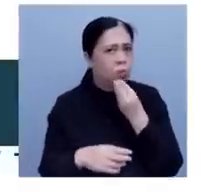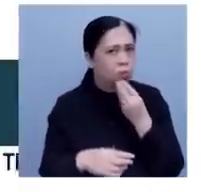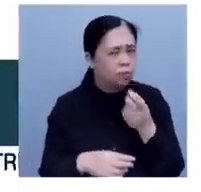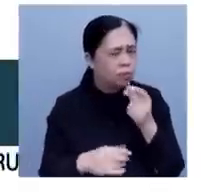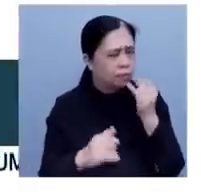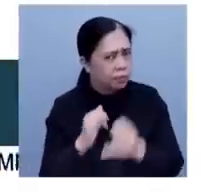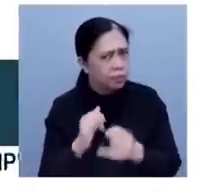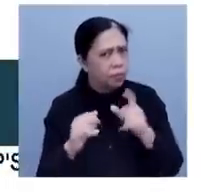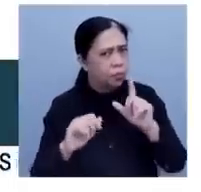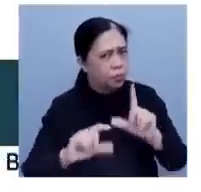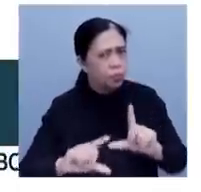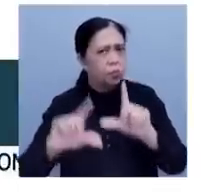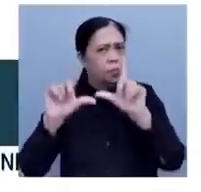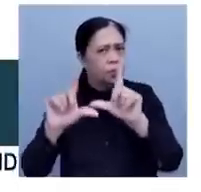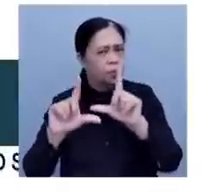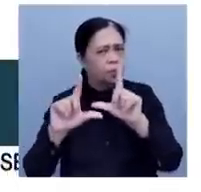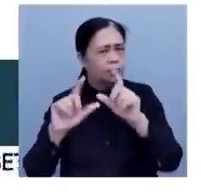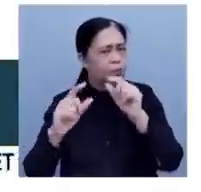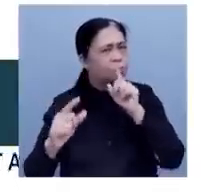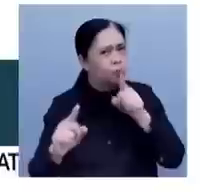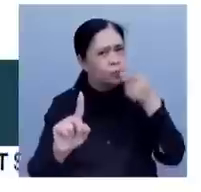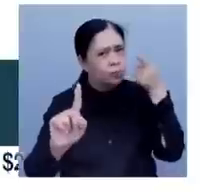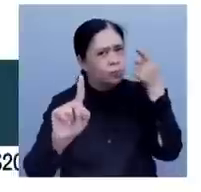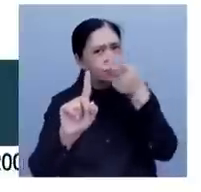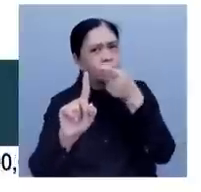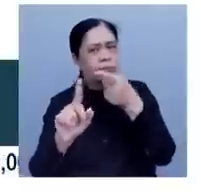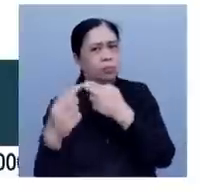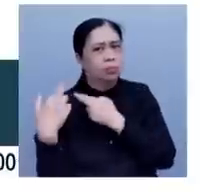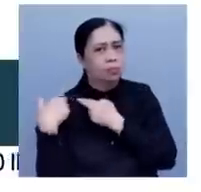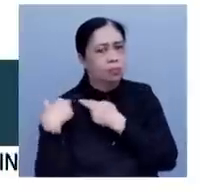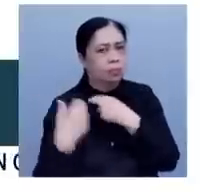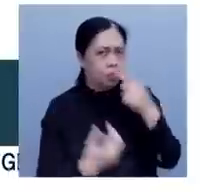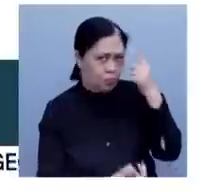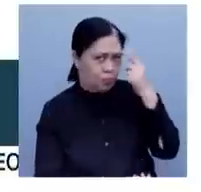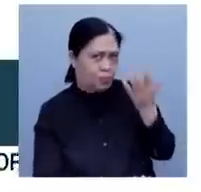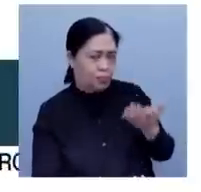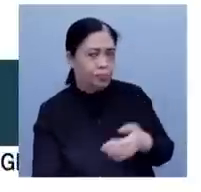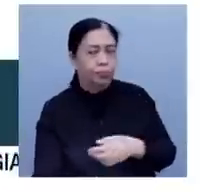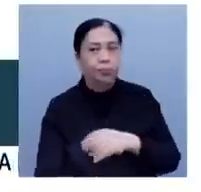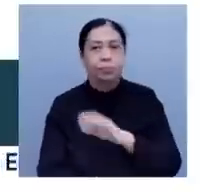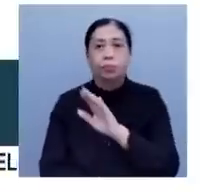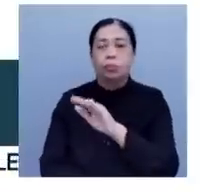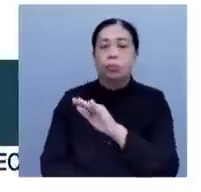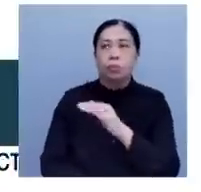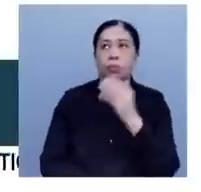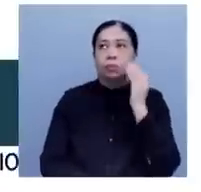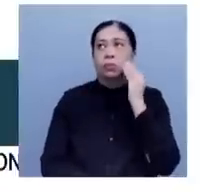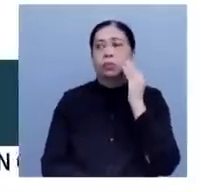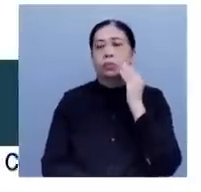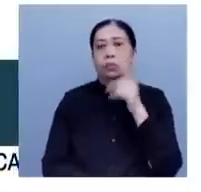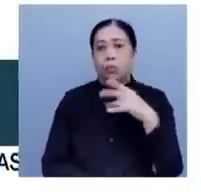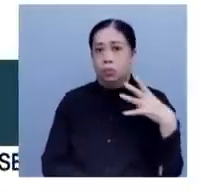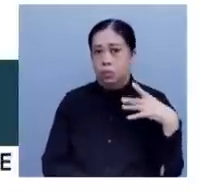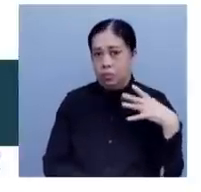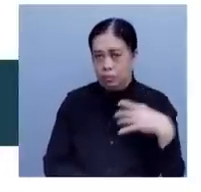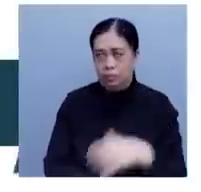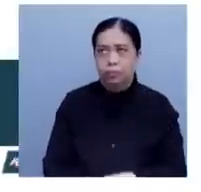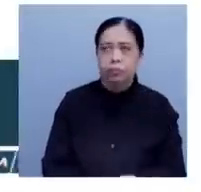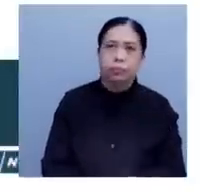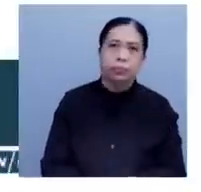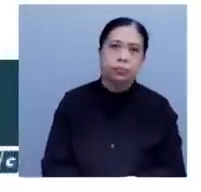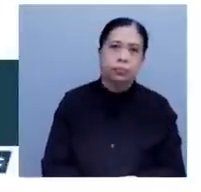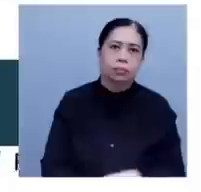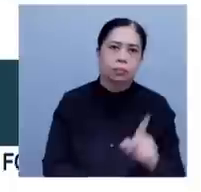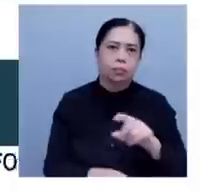ultimately, kaduluduluhan po, ang responsable dito? Alam niyo, maghihintay tayo bunga